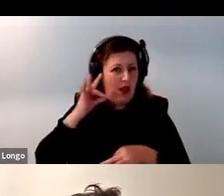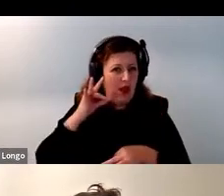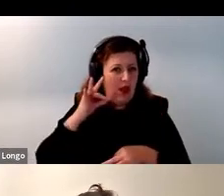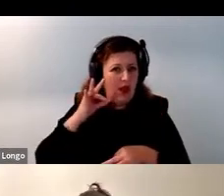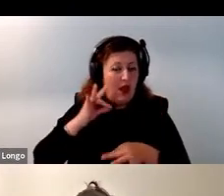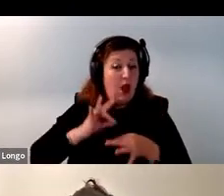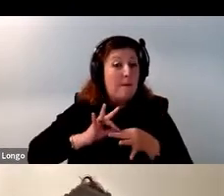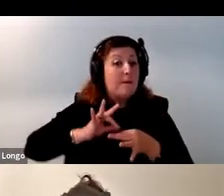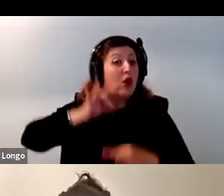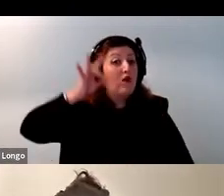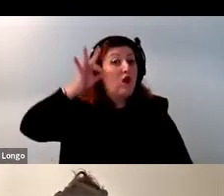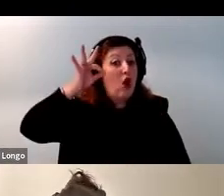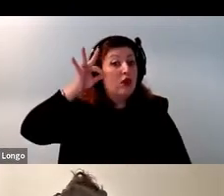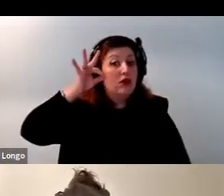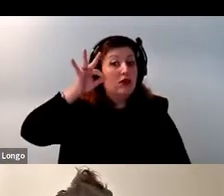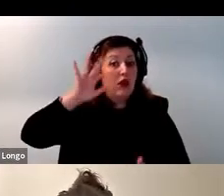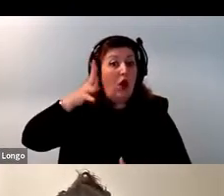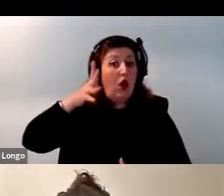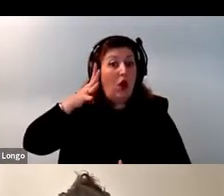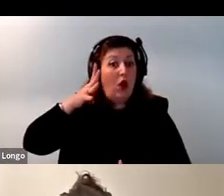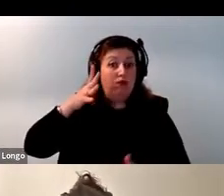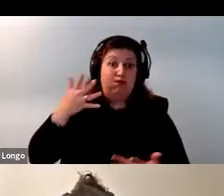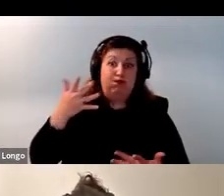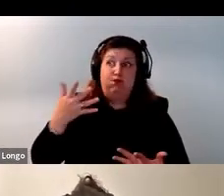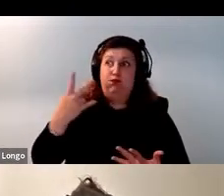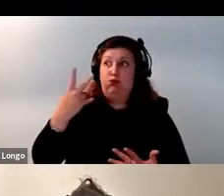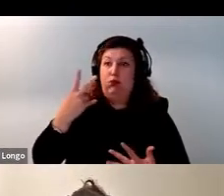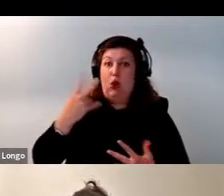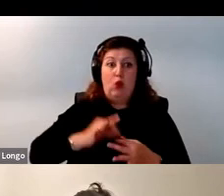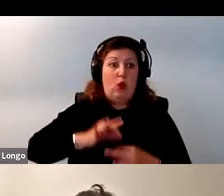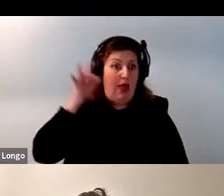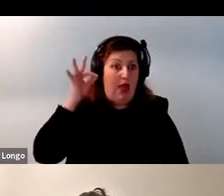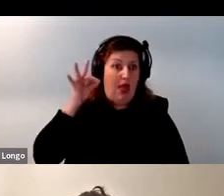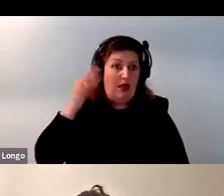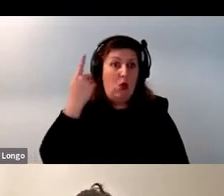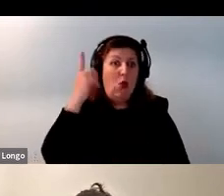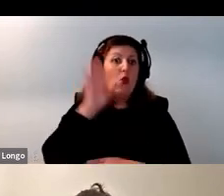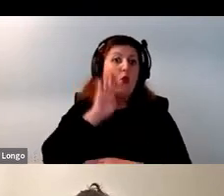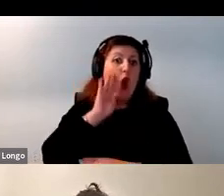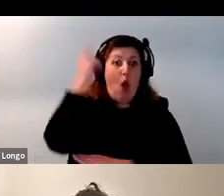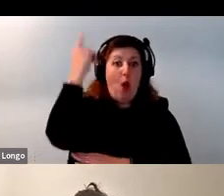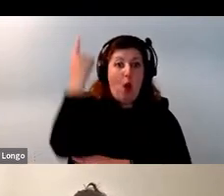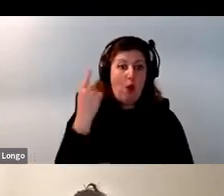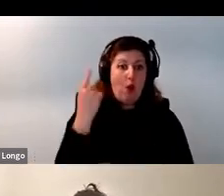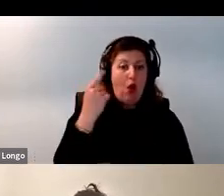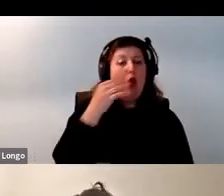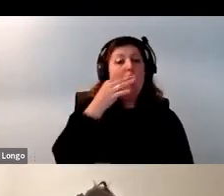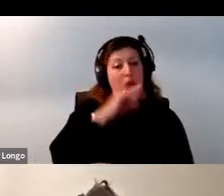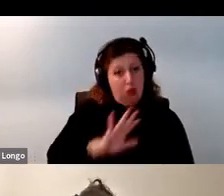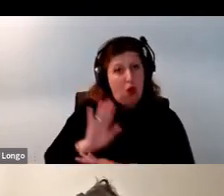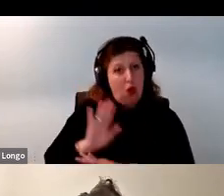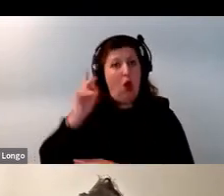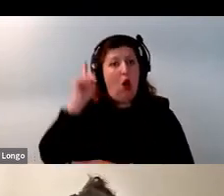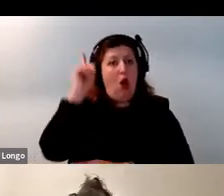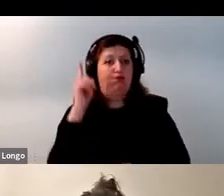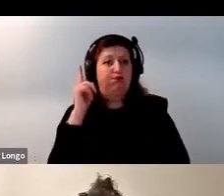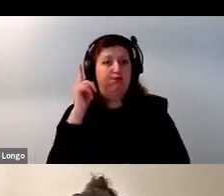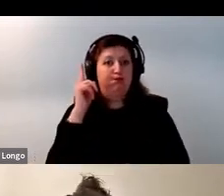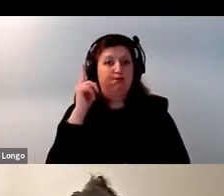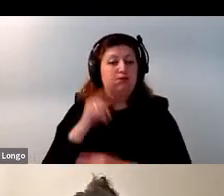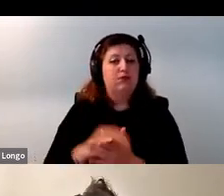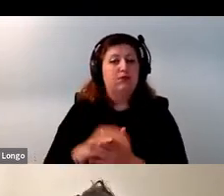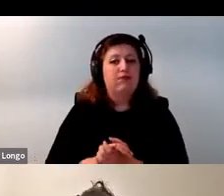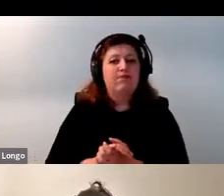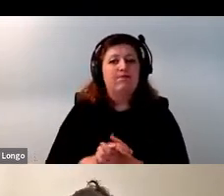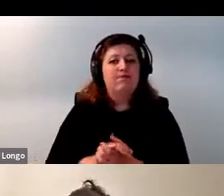un paio, beh, c'era il signore in piedi, credo un paio di metri qualcosa. Avevamo calcolato che in ogni 2-3